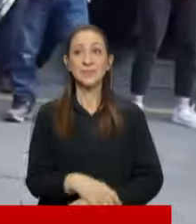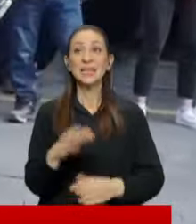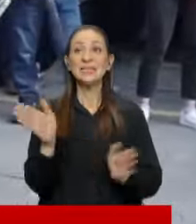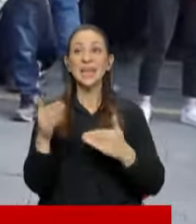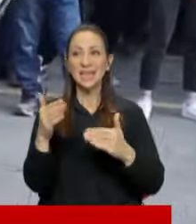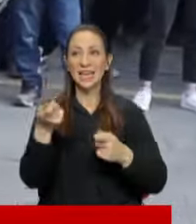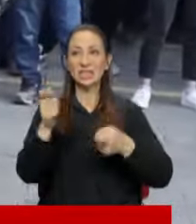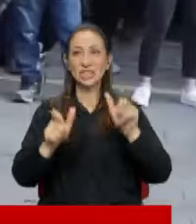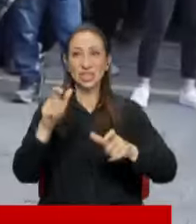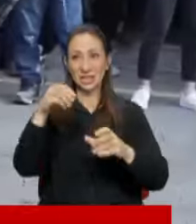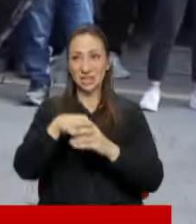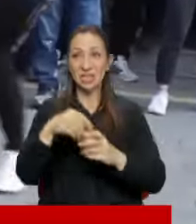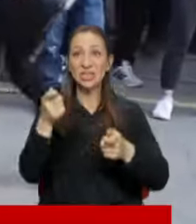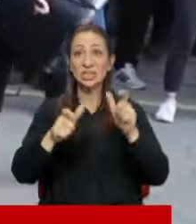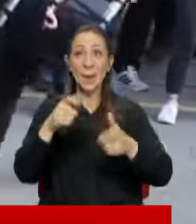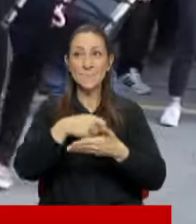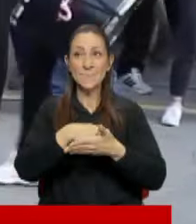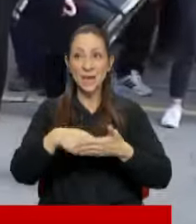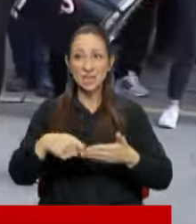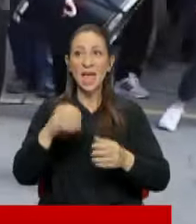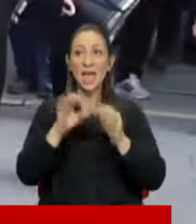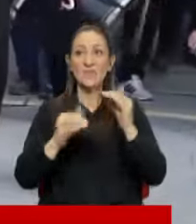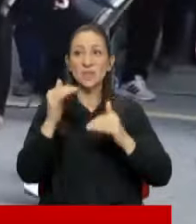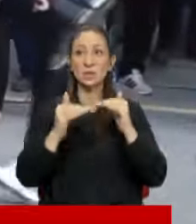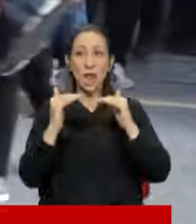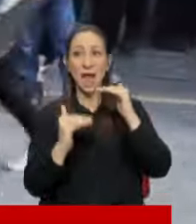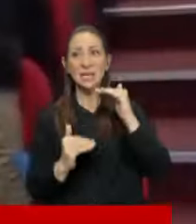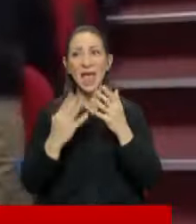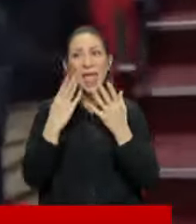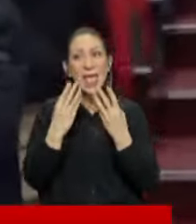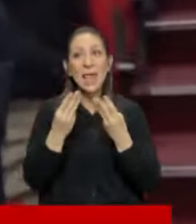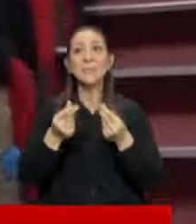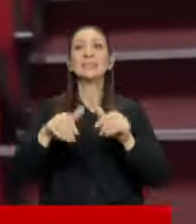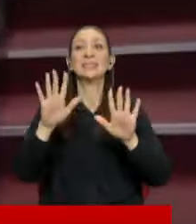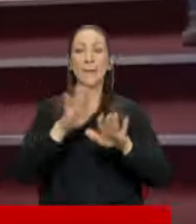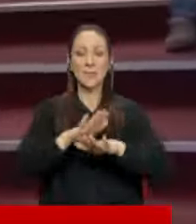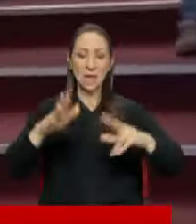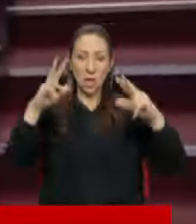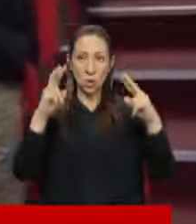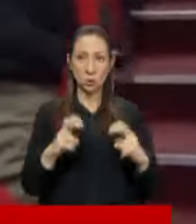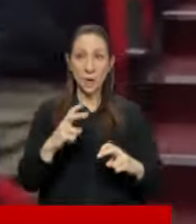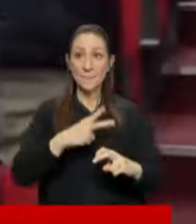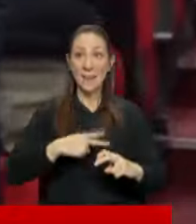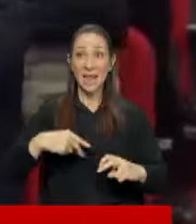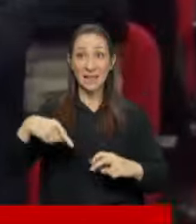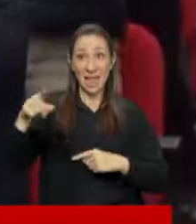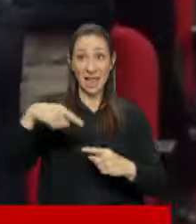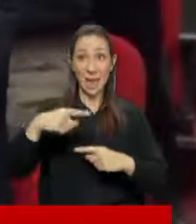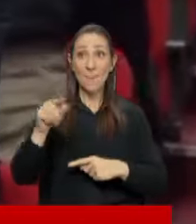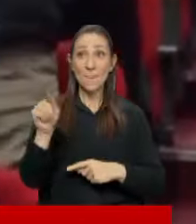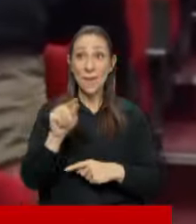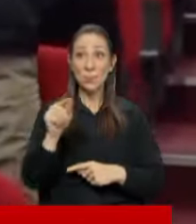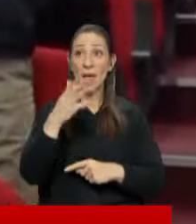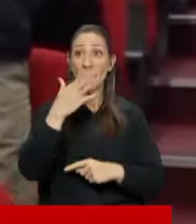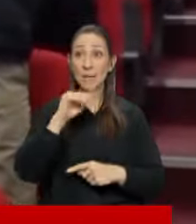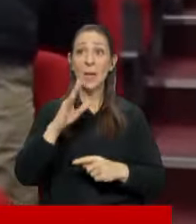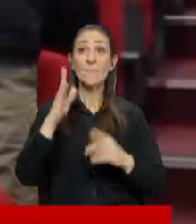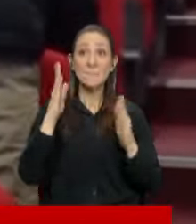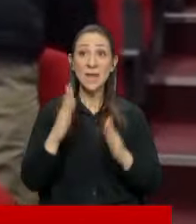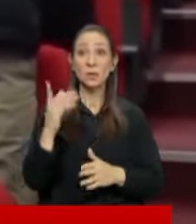Sendika işçiler için işçilerin maaşları enflasyon altında eriyip gitmesin diye masaya oturdu belediye ile. Memura, emekliye